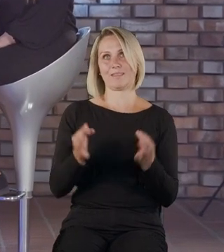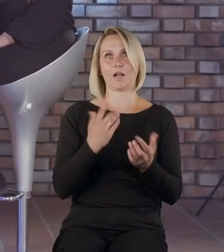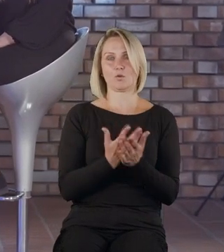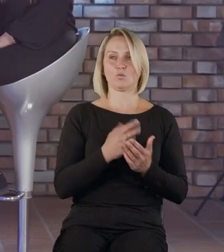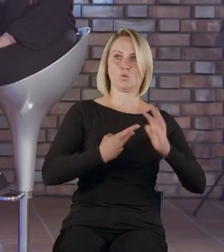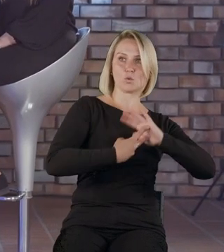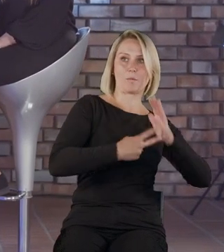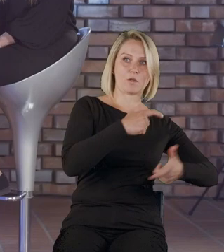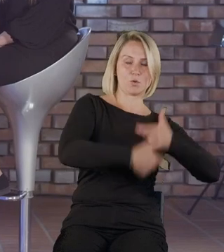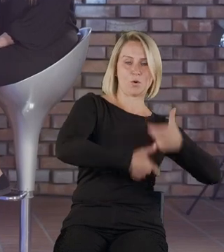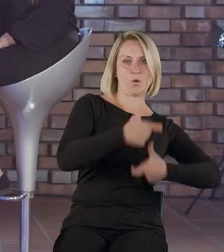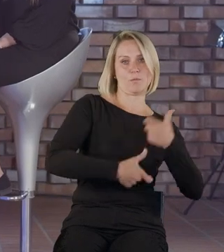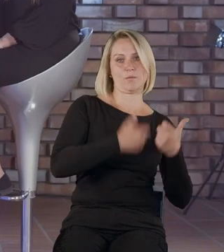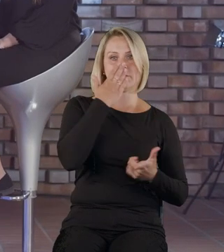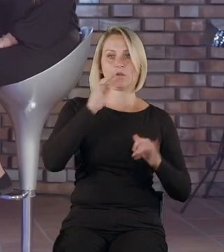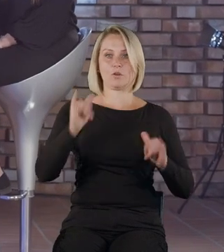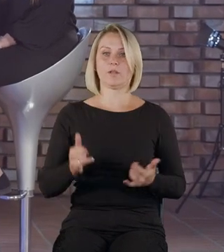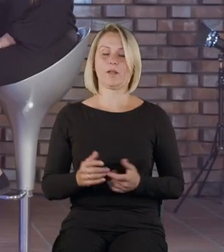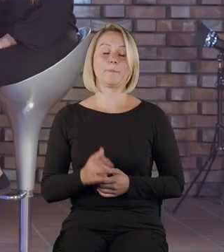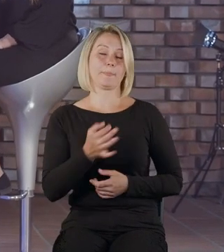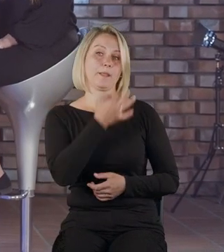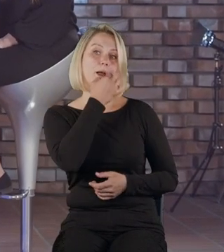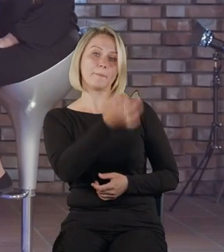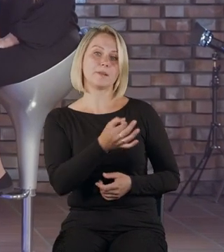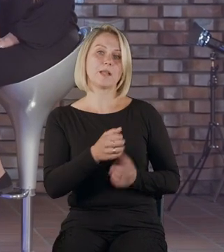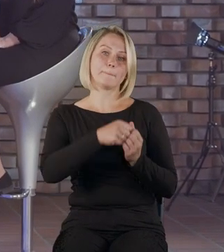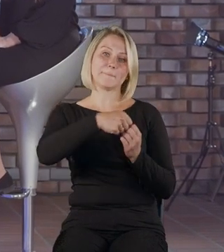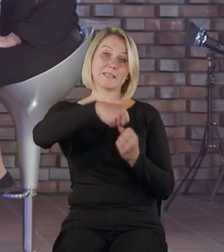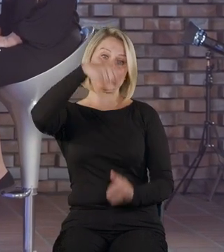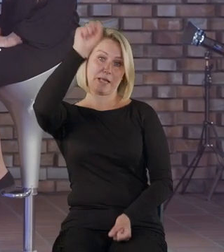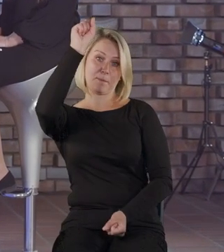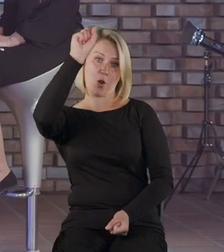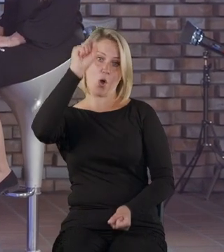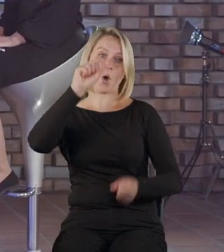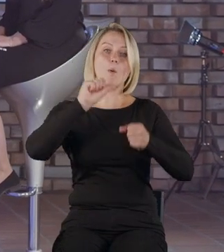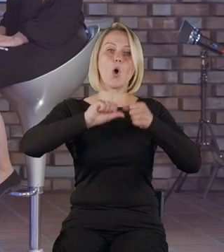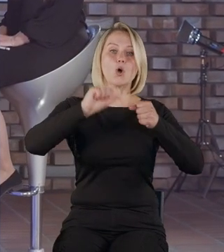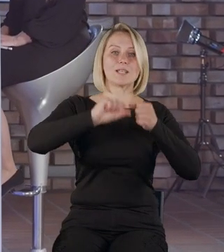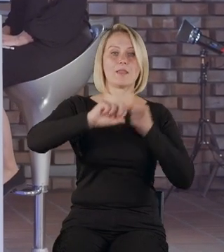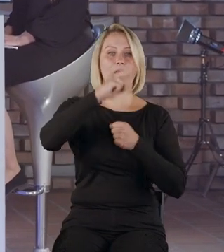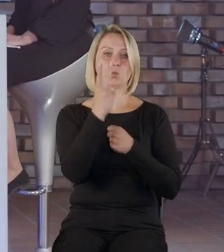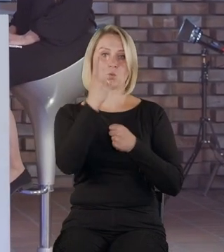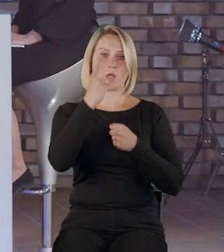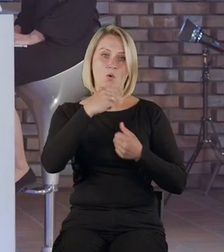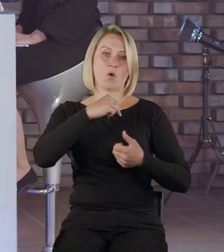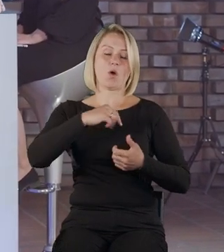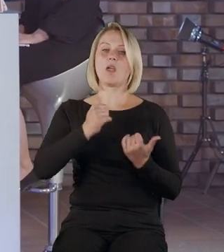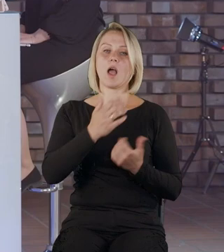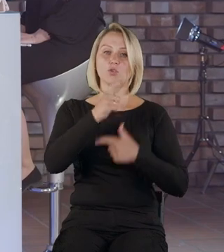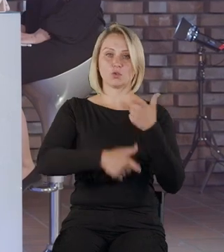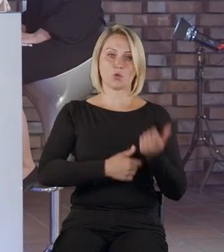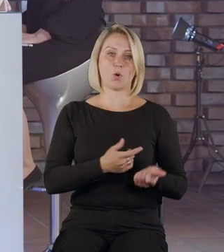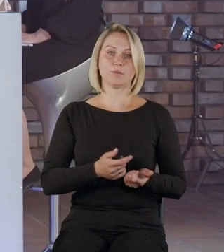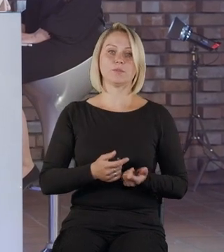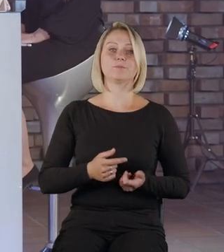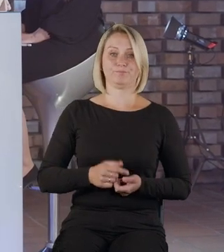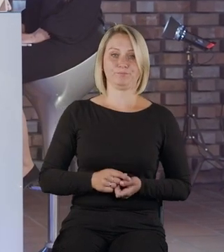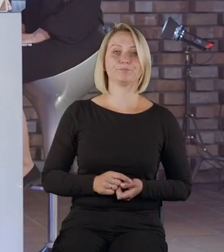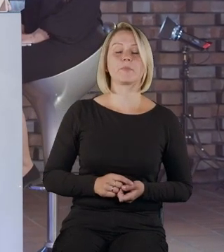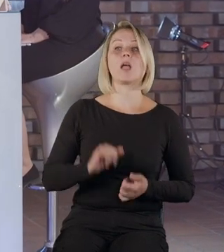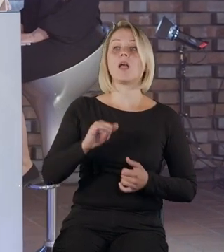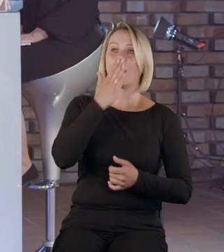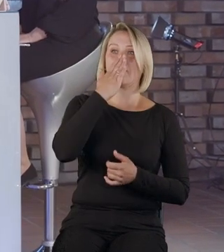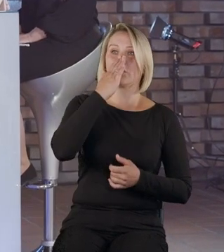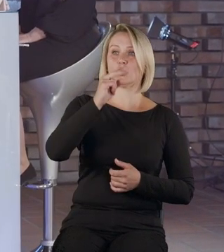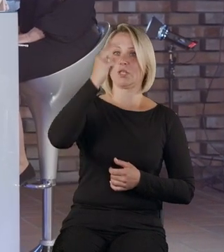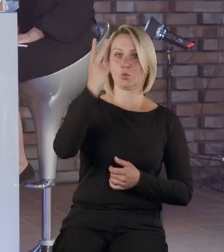procedur. A co z oceną z dyplomu w przypadku kandydatów na studia drugiego stopnia? Jeśli chodzi o kandydatów na